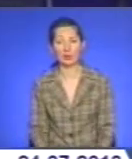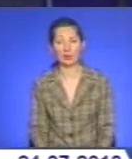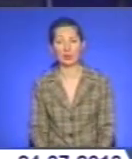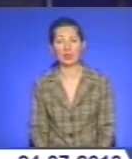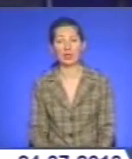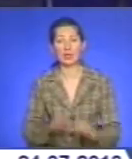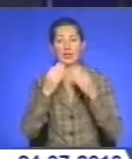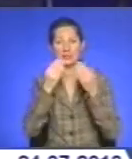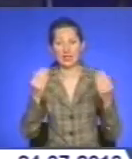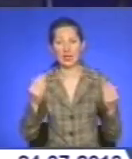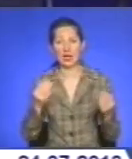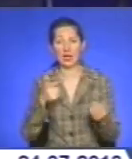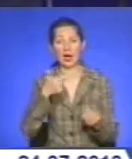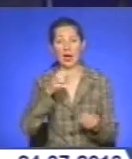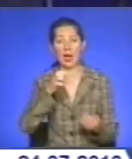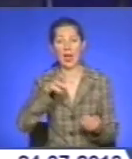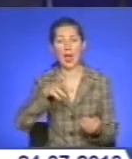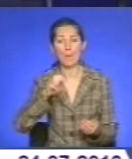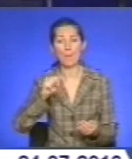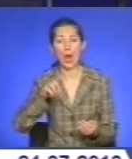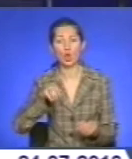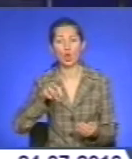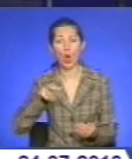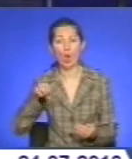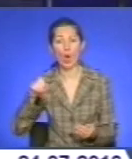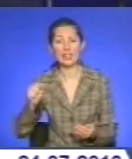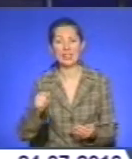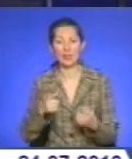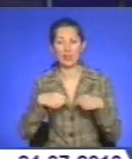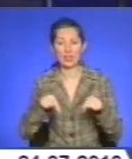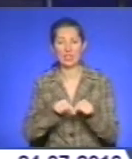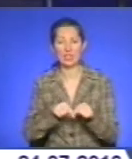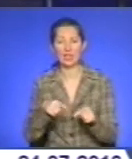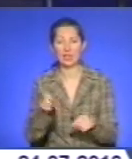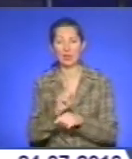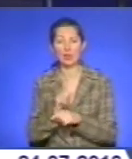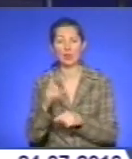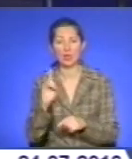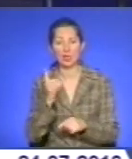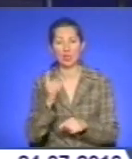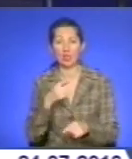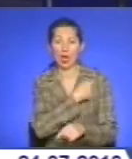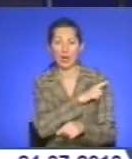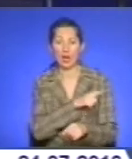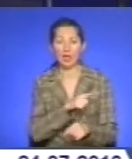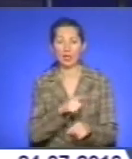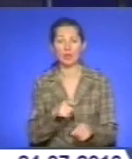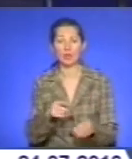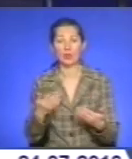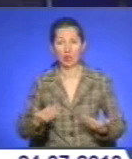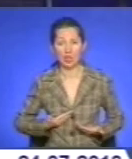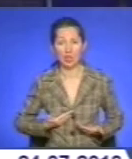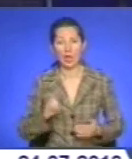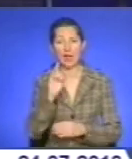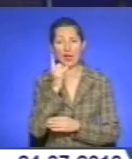На стінах гематологічного відділення міської дитячої лікарні ожили казкові герої. Приміщення відремонтували. Соціальний